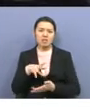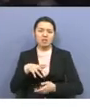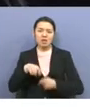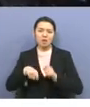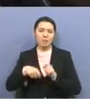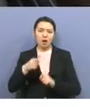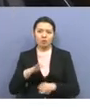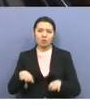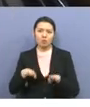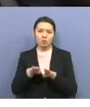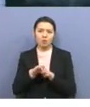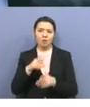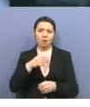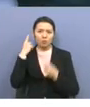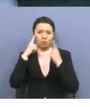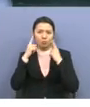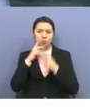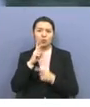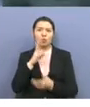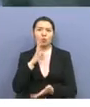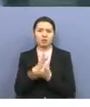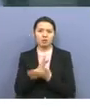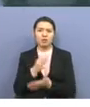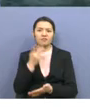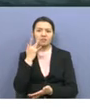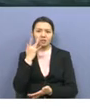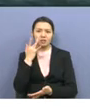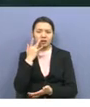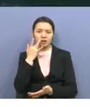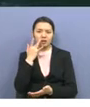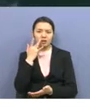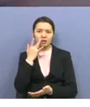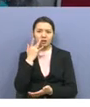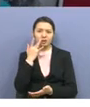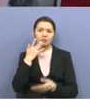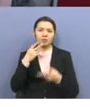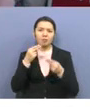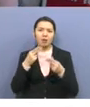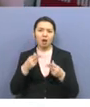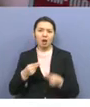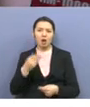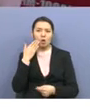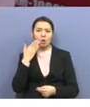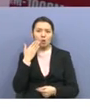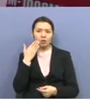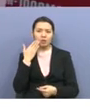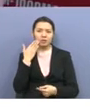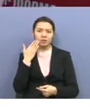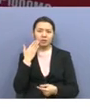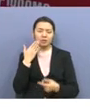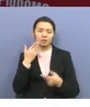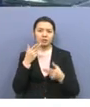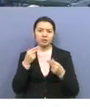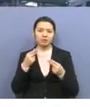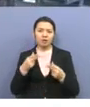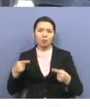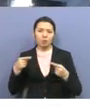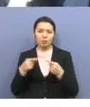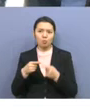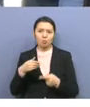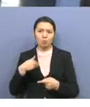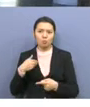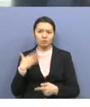деген зардабын ойлап жатқан біреу бар ма? Қалай дегенмен қаңбақтың кебін киген, жеңіл ұшарын жел, қонарын сай білген дүние